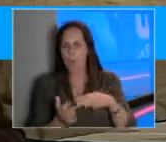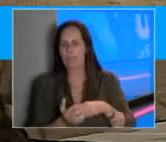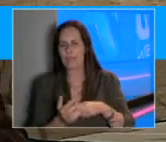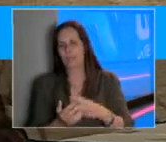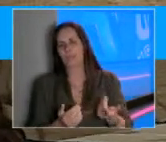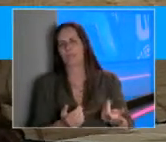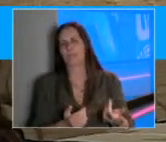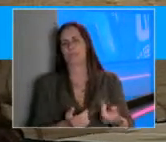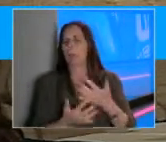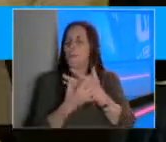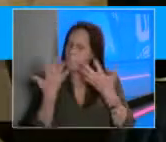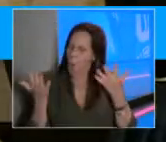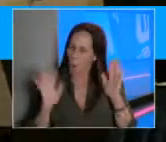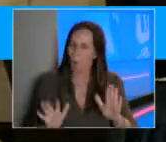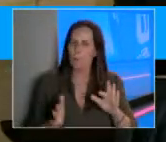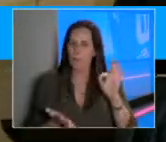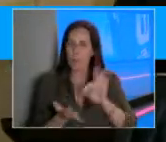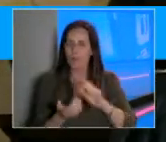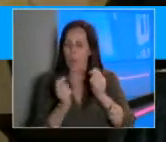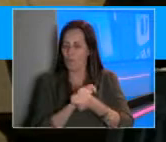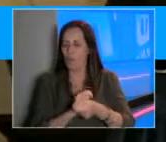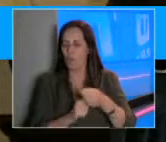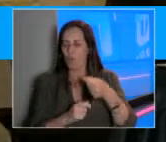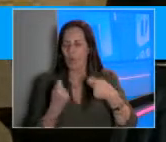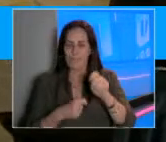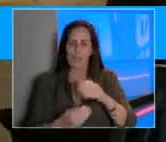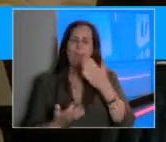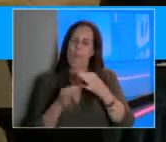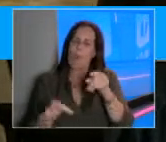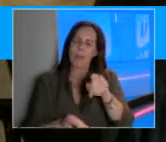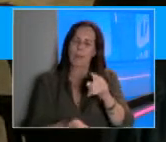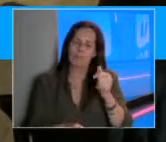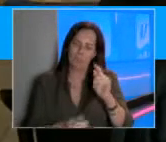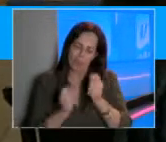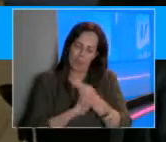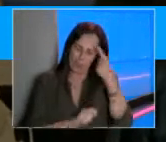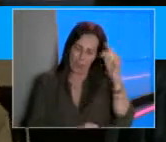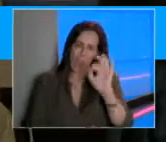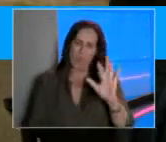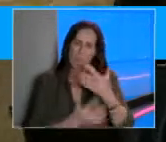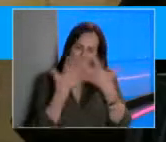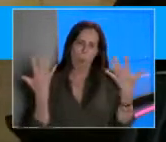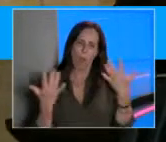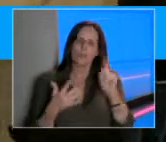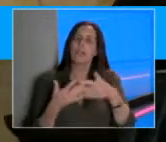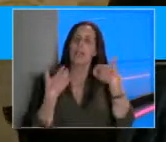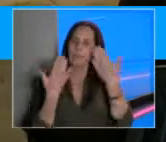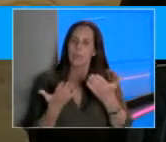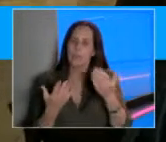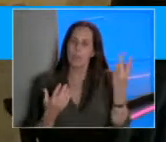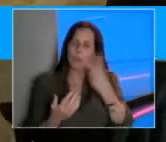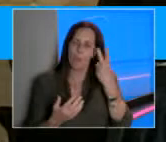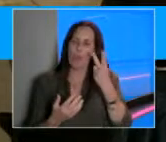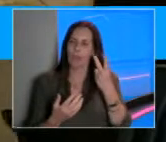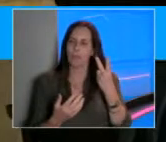לנבחרי הציבור. ברור לגמרי שמהרגע שהם הפכו להיות נבחרי הציבור, מותר להם לא פעם לשנות את דעתם. צריך לאפשר להם כמובן